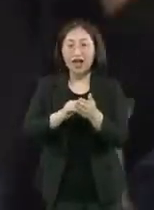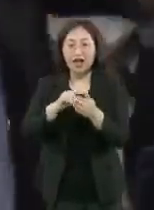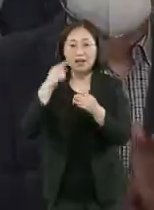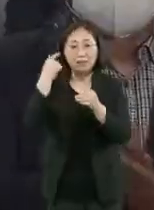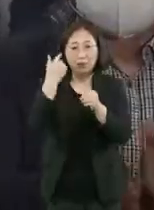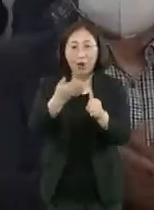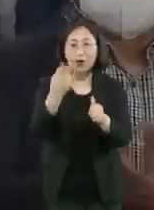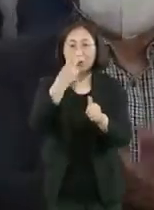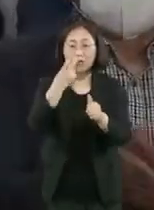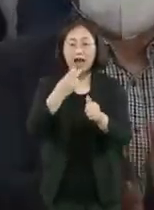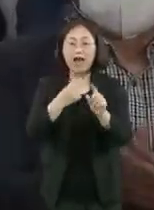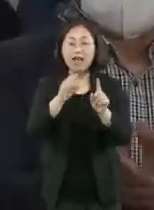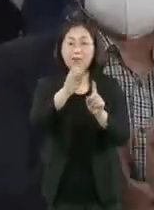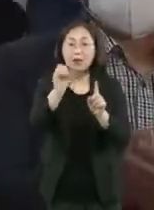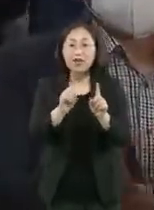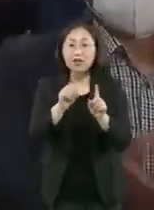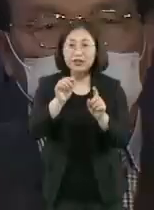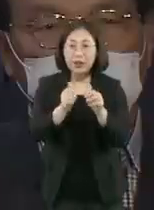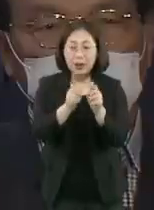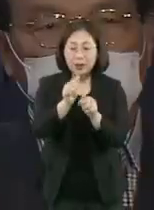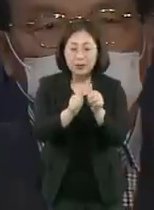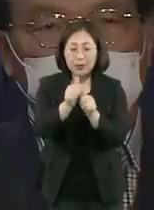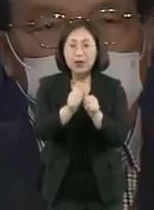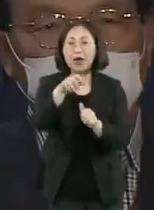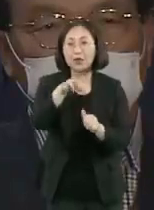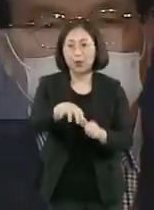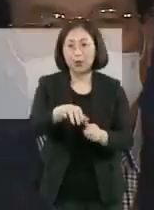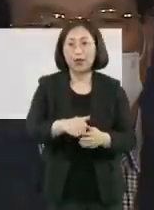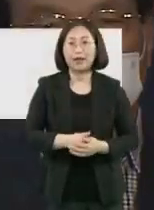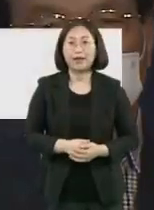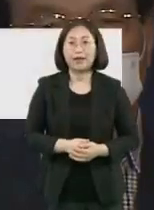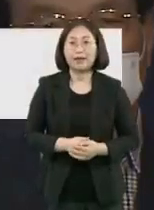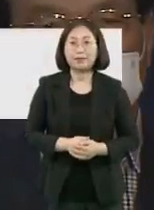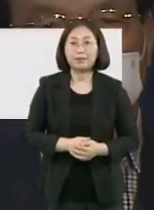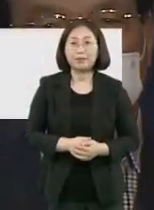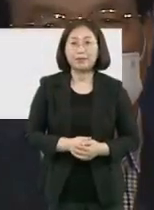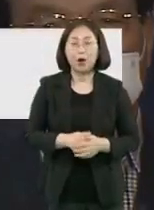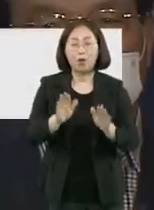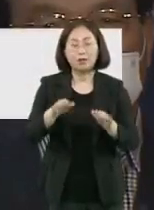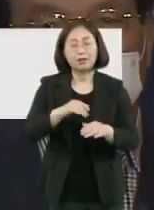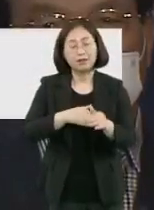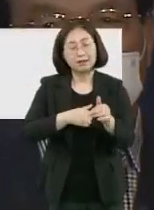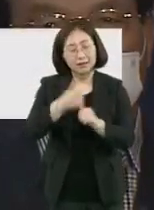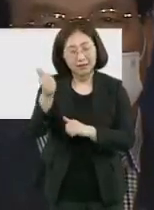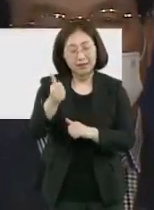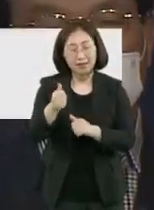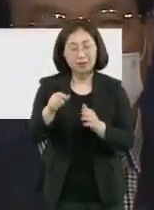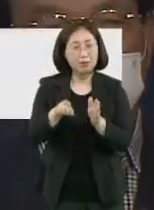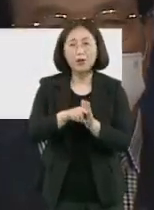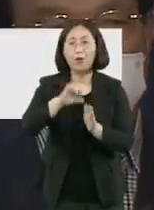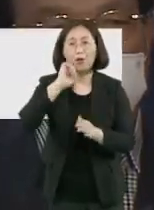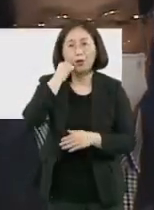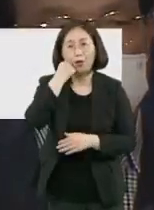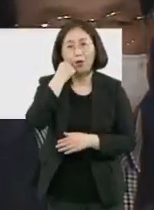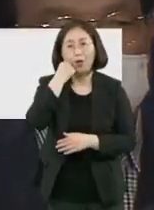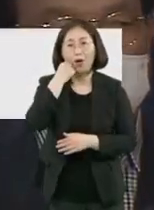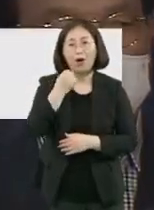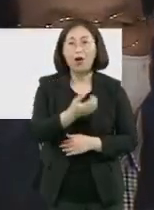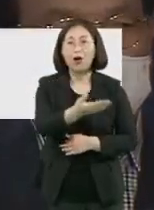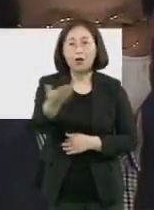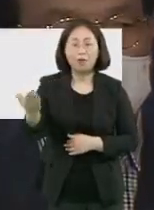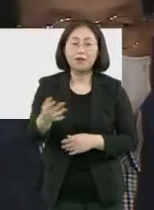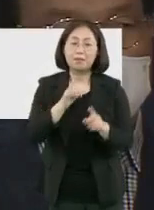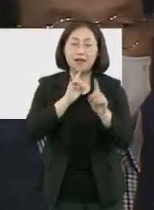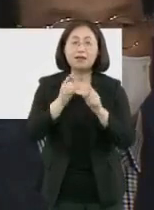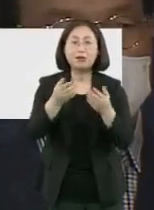보이는 격전지였기 때문입니다. 오늘의 이 승리 정말 믿어지지 않을 정도로 여러분들이 말씀하시는 것